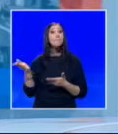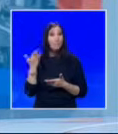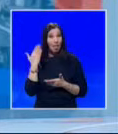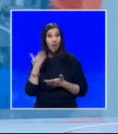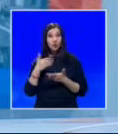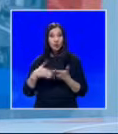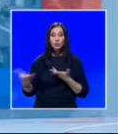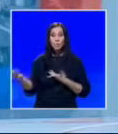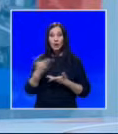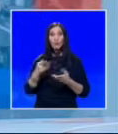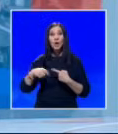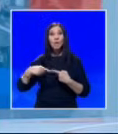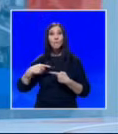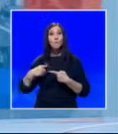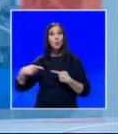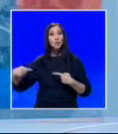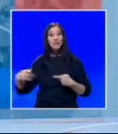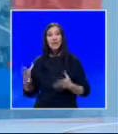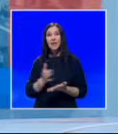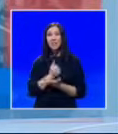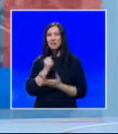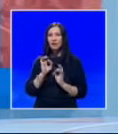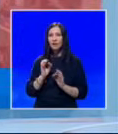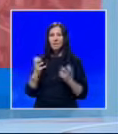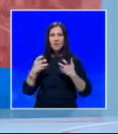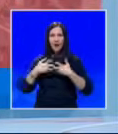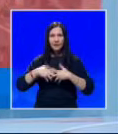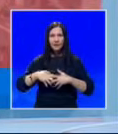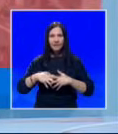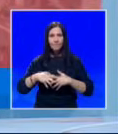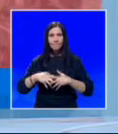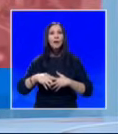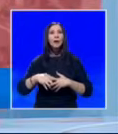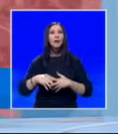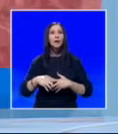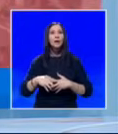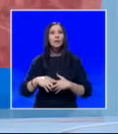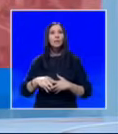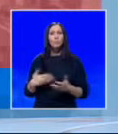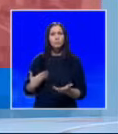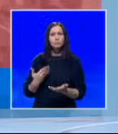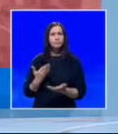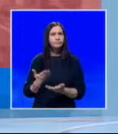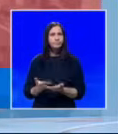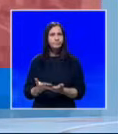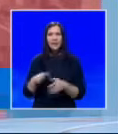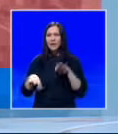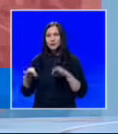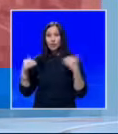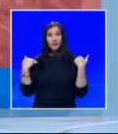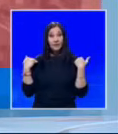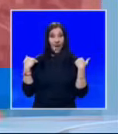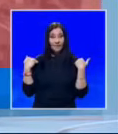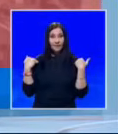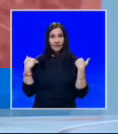е било част от преговорния процес да се намери такъв механизъм по номиниране на кандидати, за